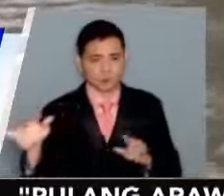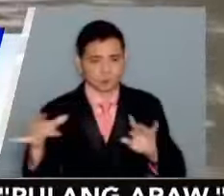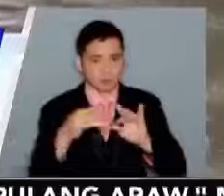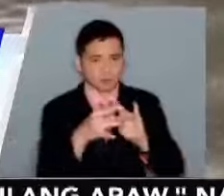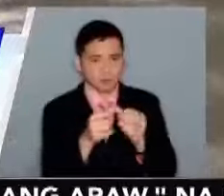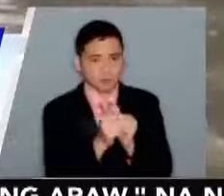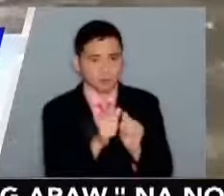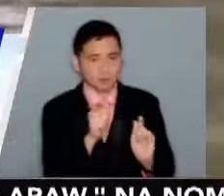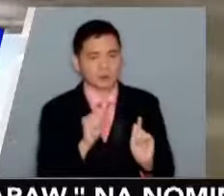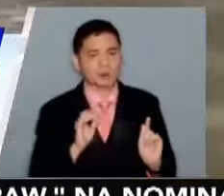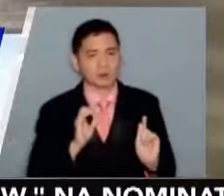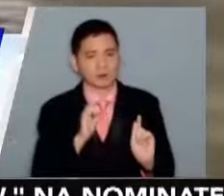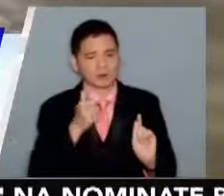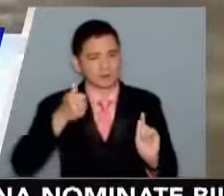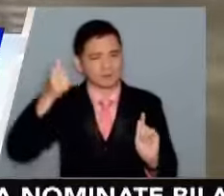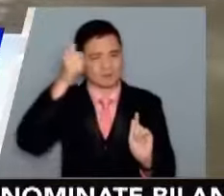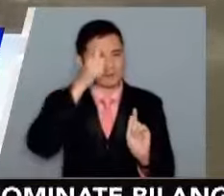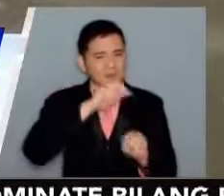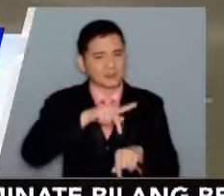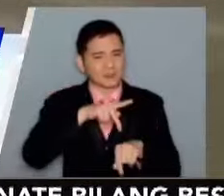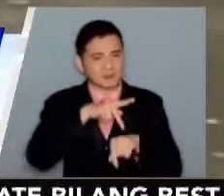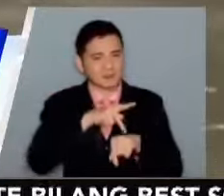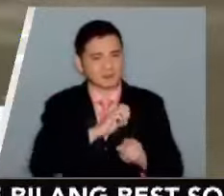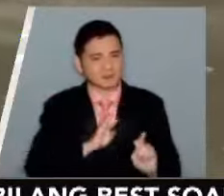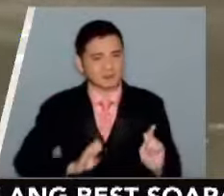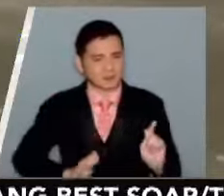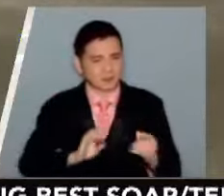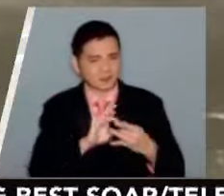Pilipinas sa Florida para rito.